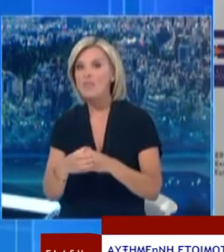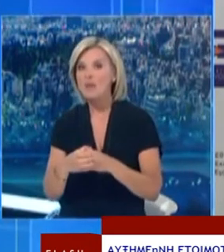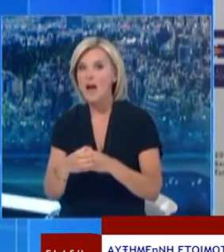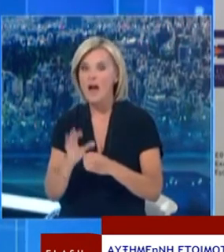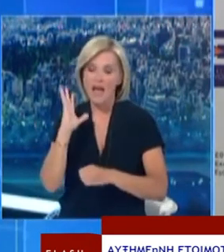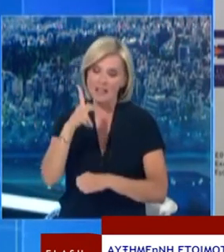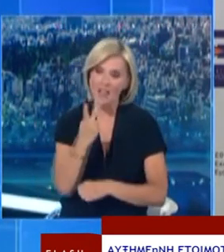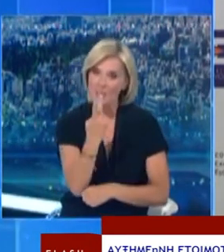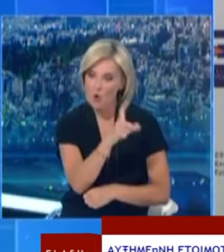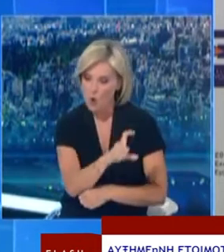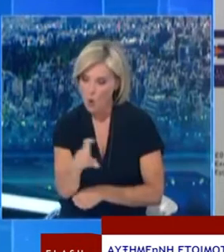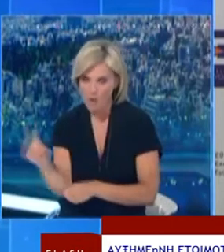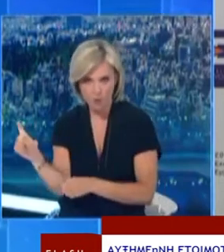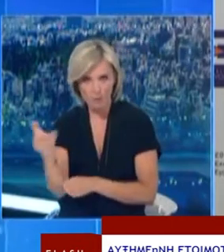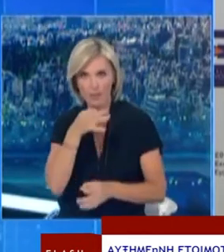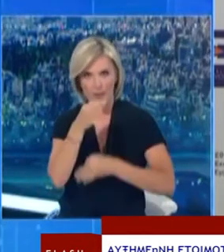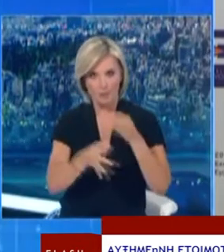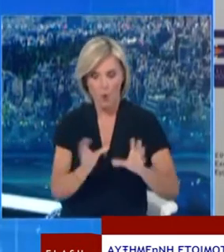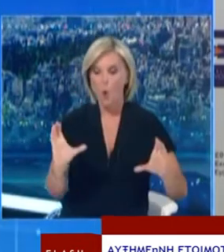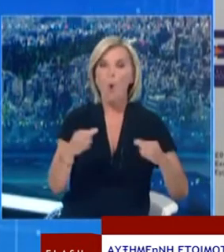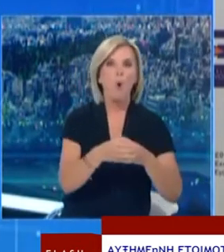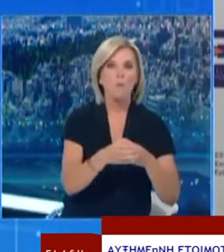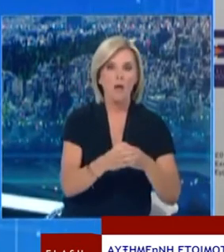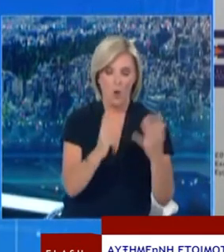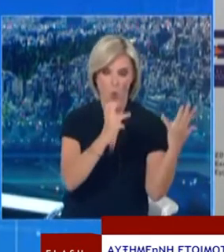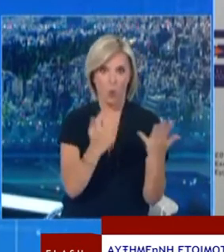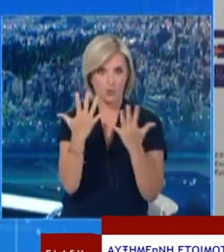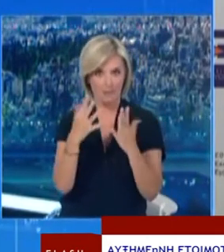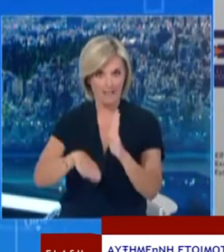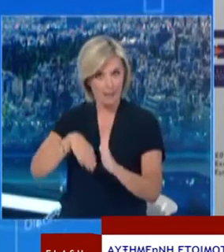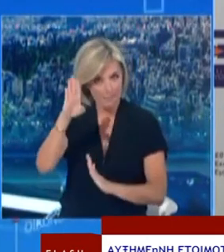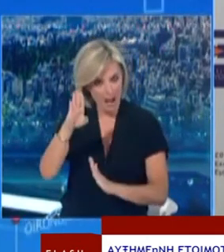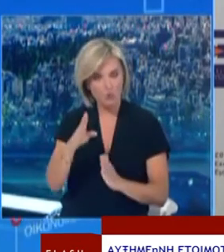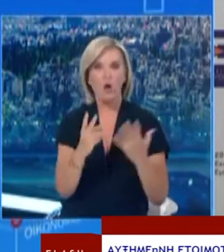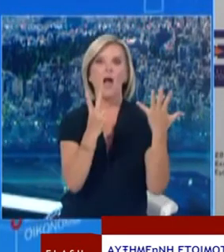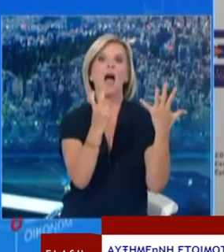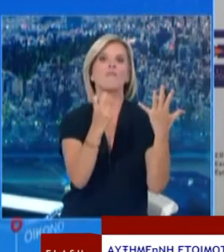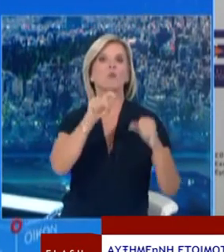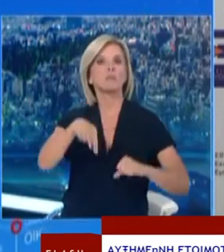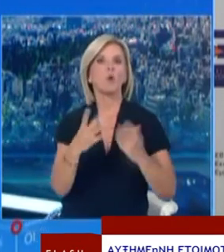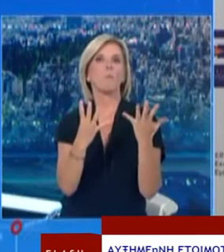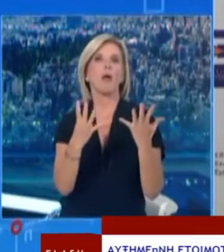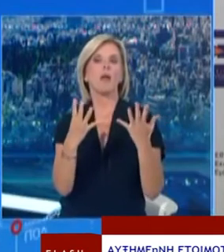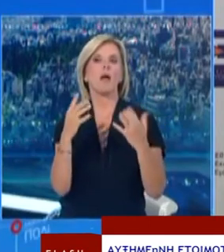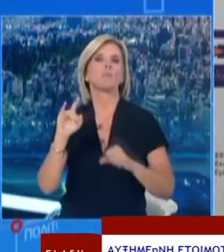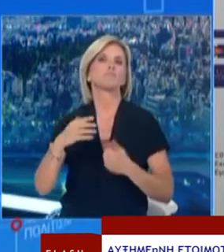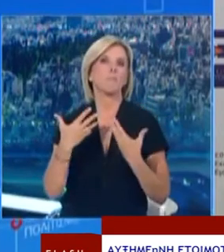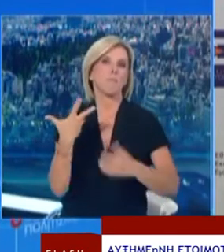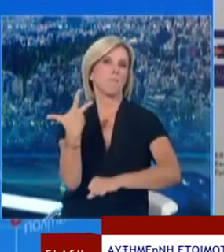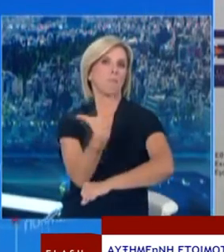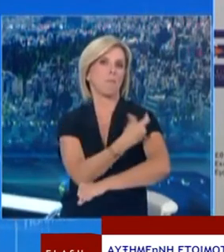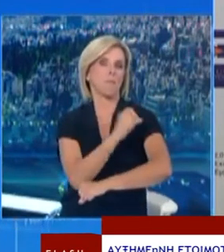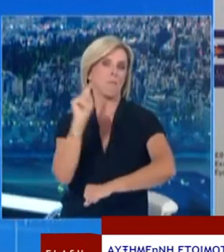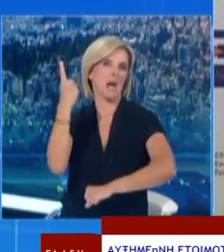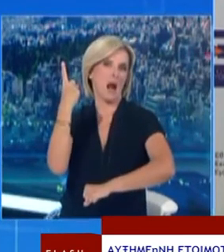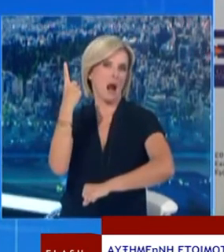κάθε 2 εβδομάδες. Για την ηλικιακή ομάδα 85 και άνω, το 70,9% έχει ήδη εμβολιαστεί με τουλάχιστον